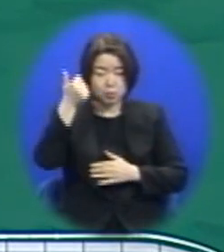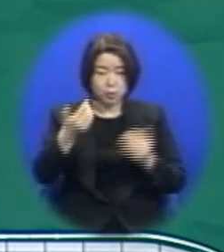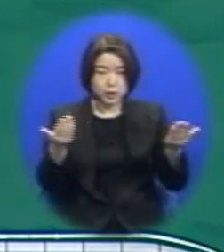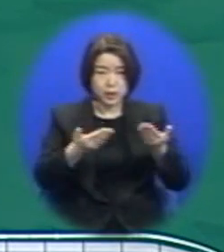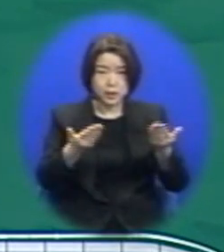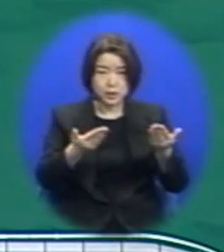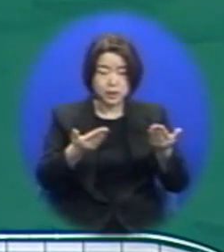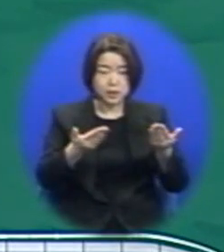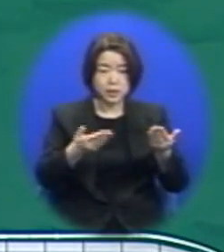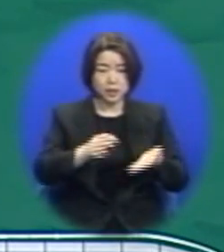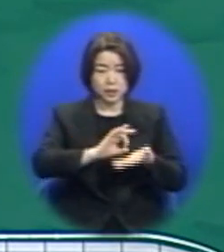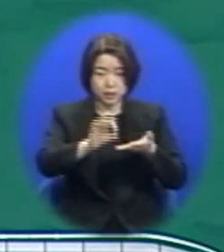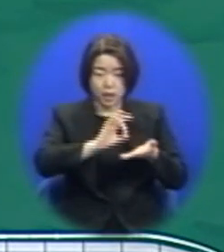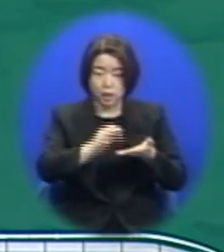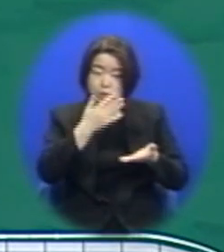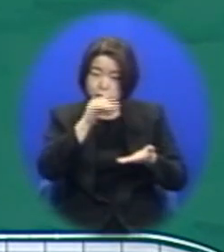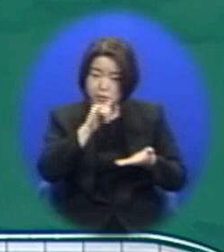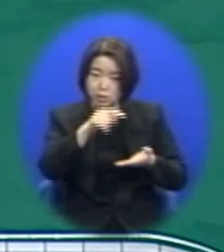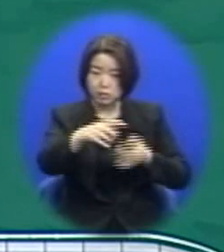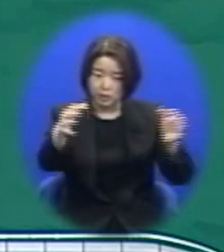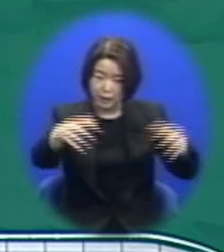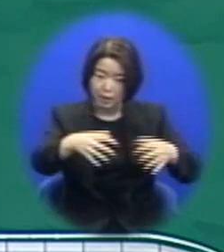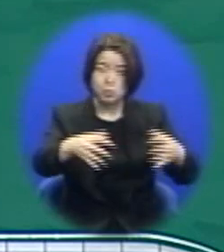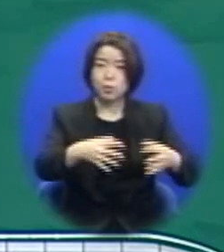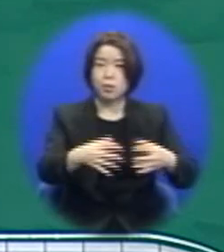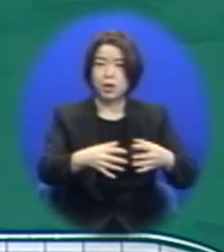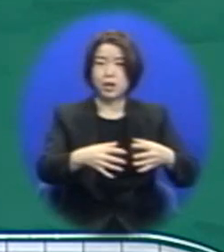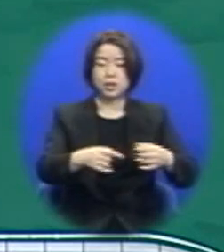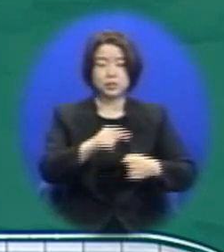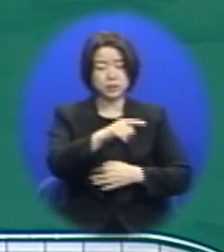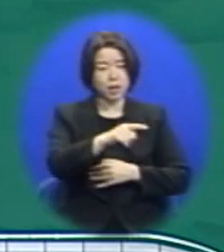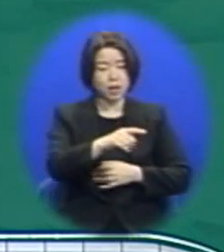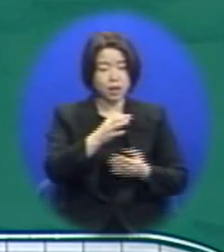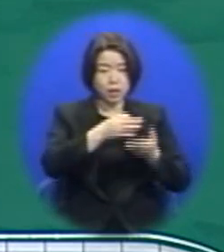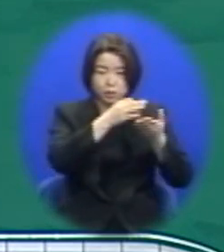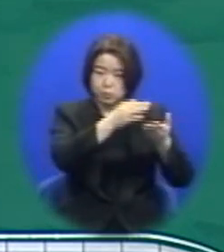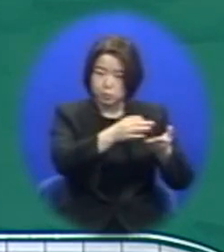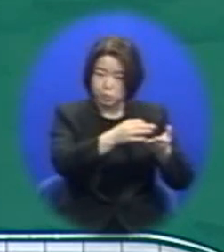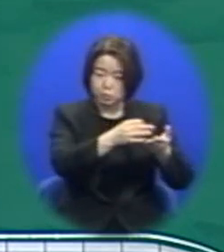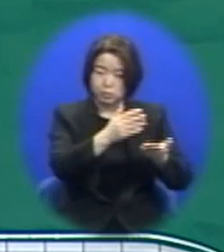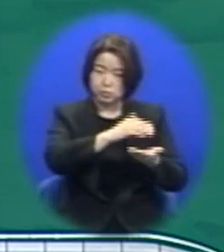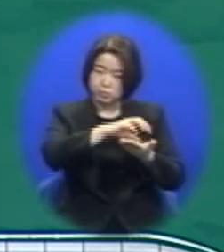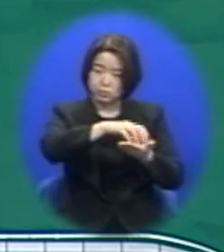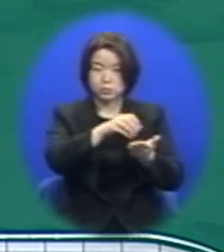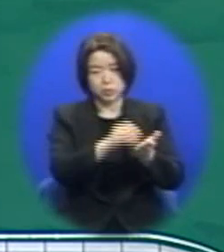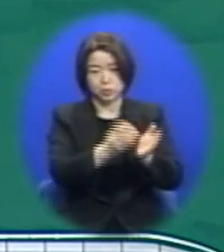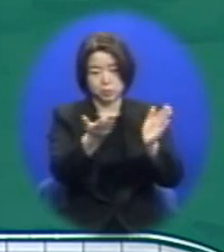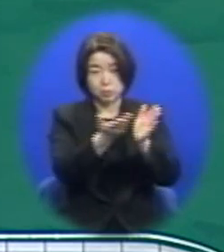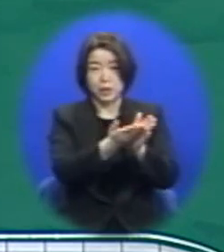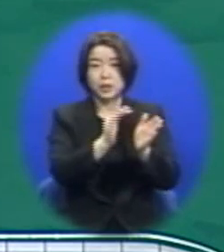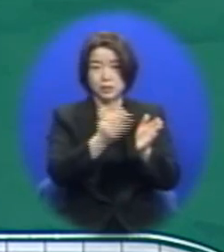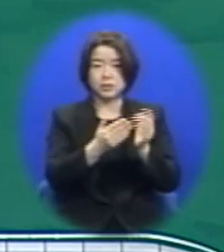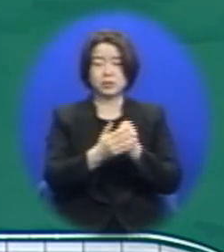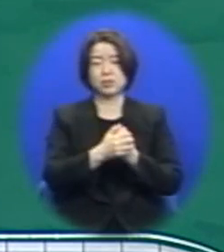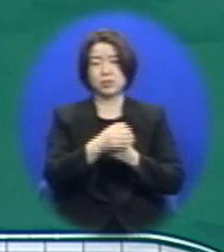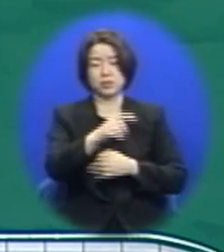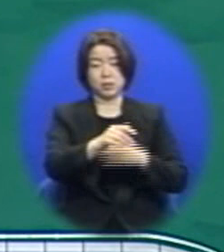다 모았더니 겨우 등록금 어지간히 맞춰졌습니다. 그래서 그걸